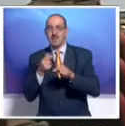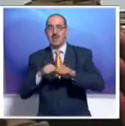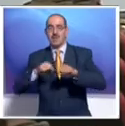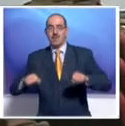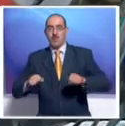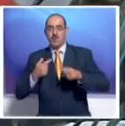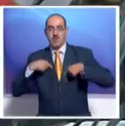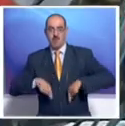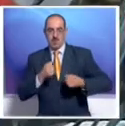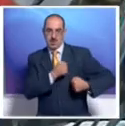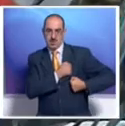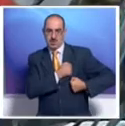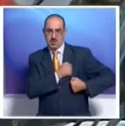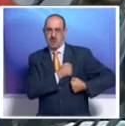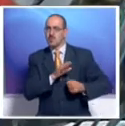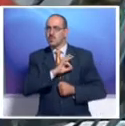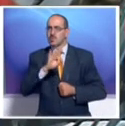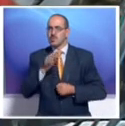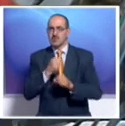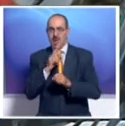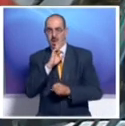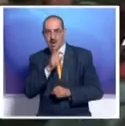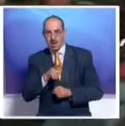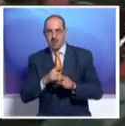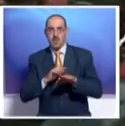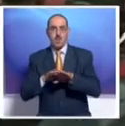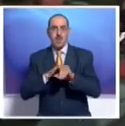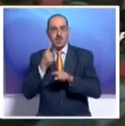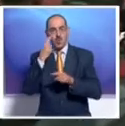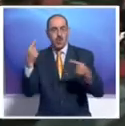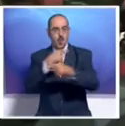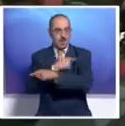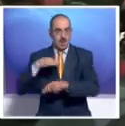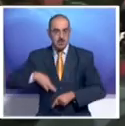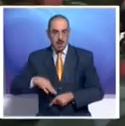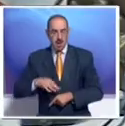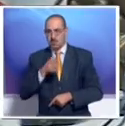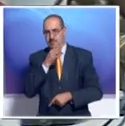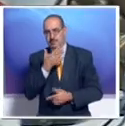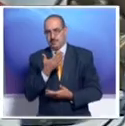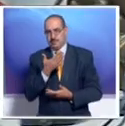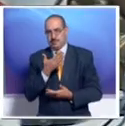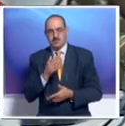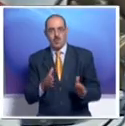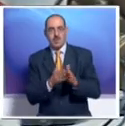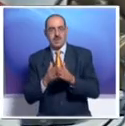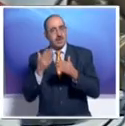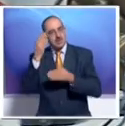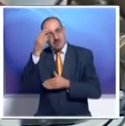الوطني الشعبي لن تتخذ أي قرارات لا تخدم الشعب والوطن. أتمنى أن